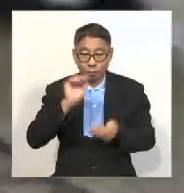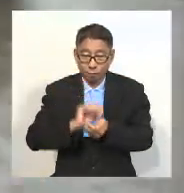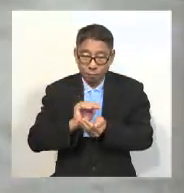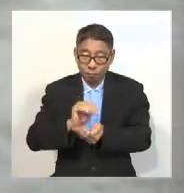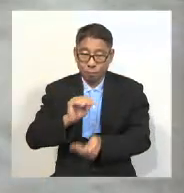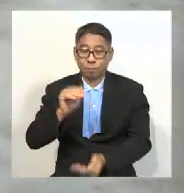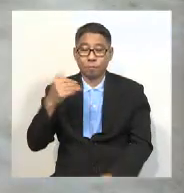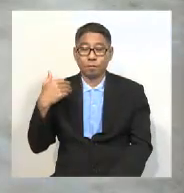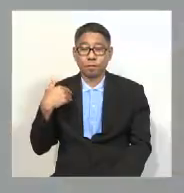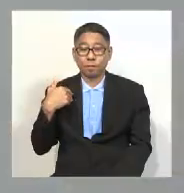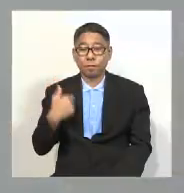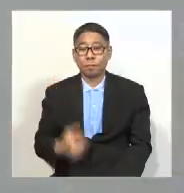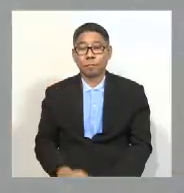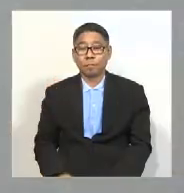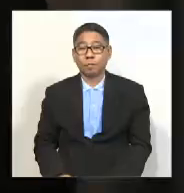ะสมด้วยค่ะ